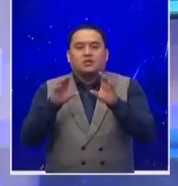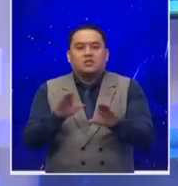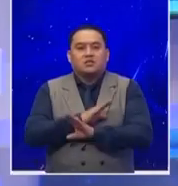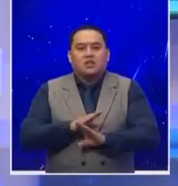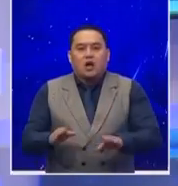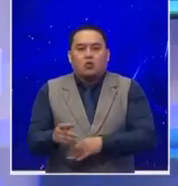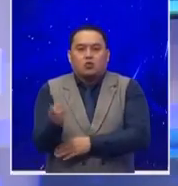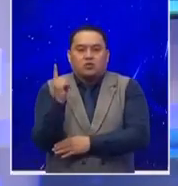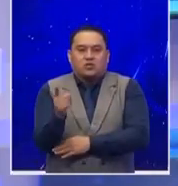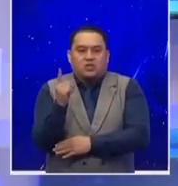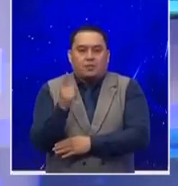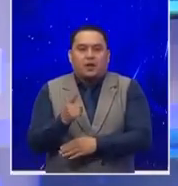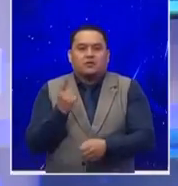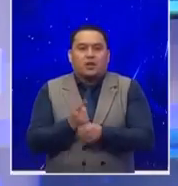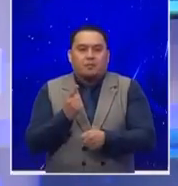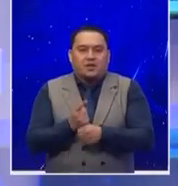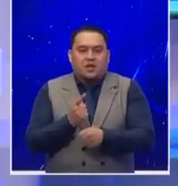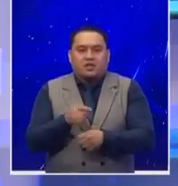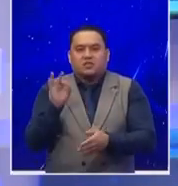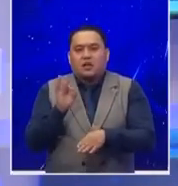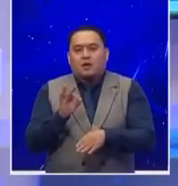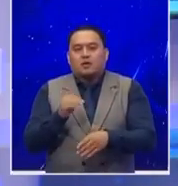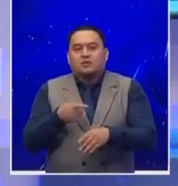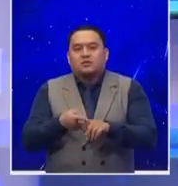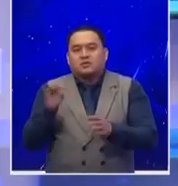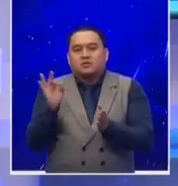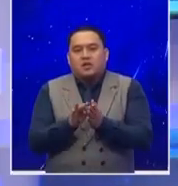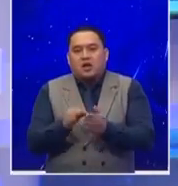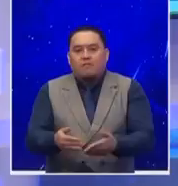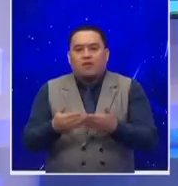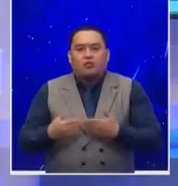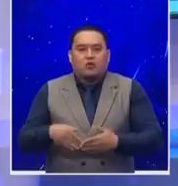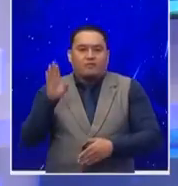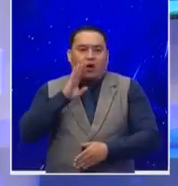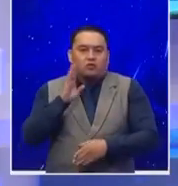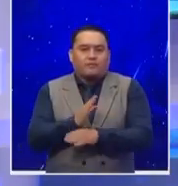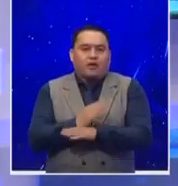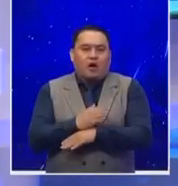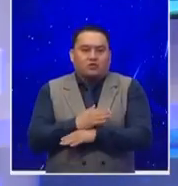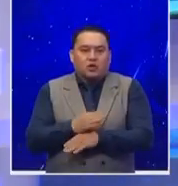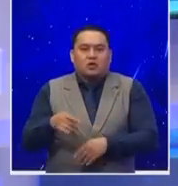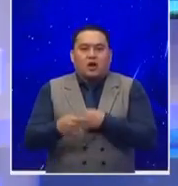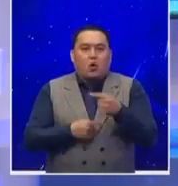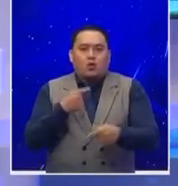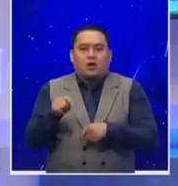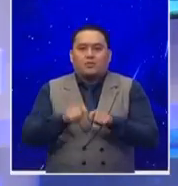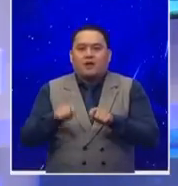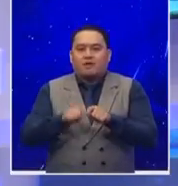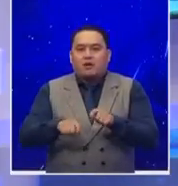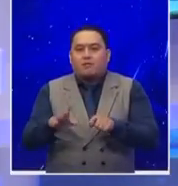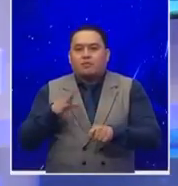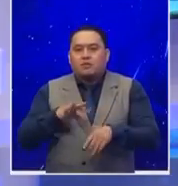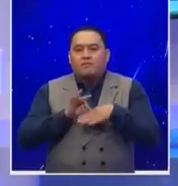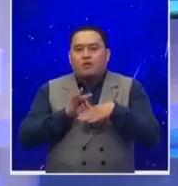Незаконный отлов рыбы под запретом. В целях недопущения нарушений в этой сфере на Капшагайском водохранилище проходят регулярные рейды.